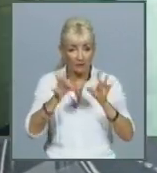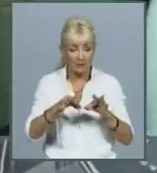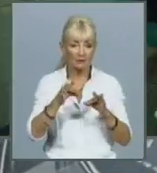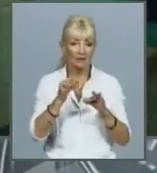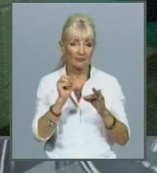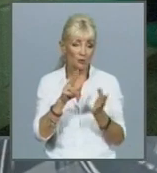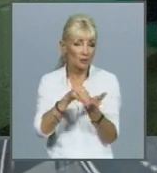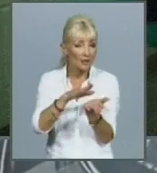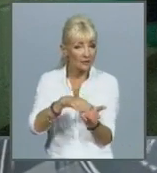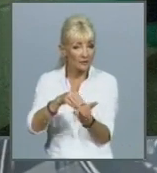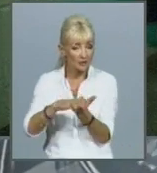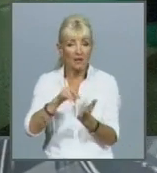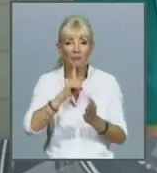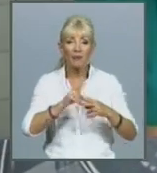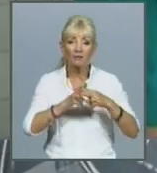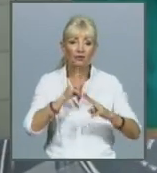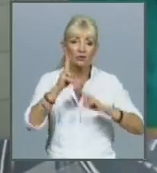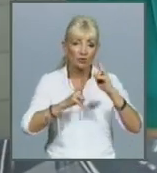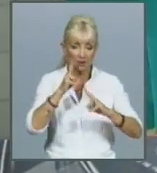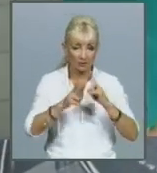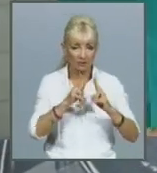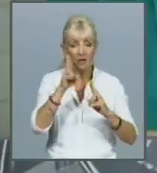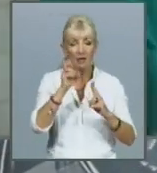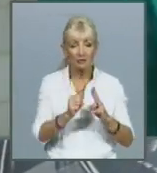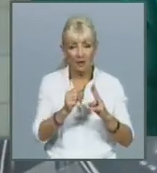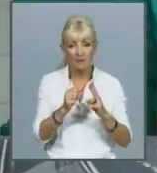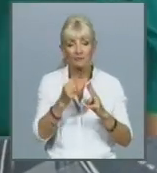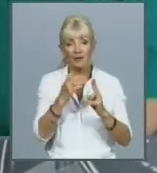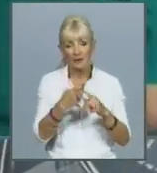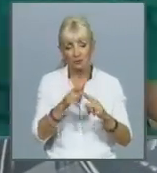Але наразі лікарі поки жаліються, зокрема, на повільну